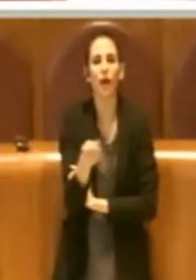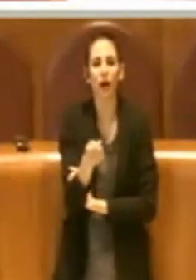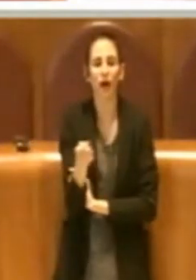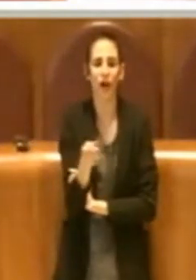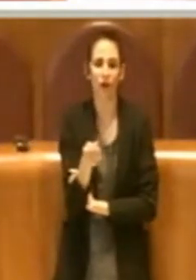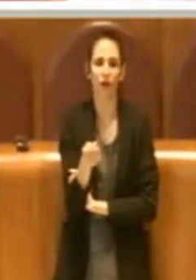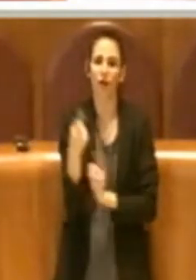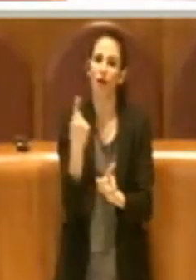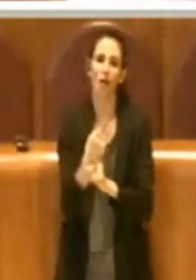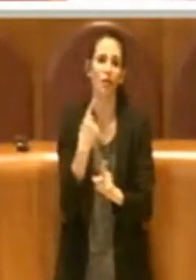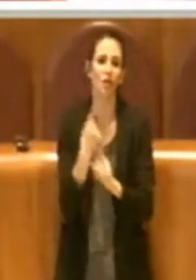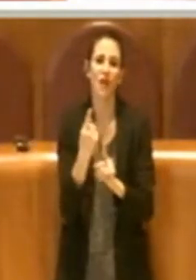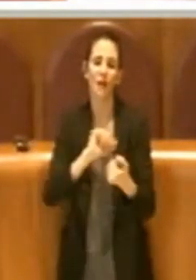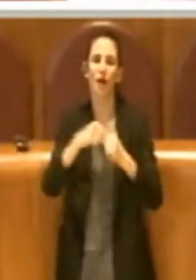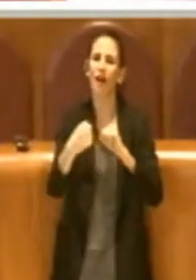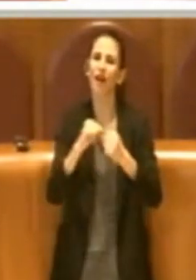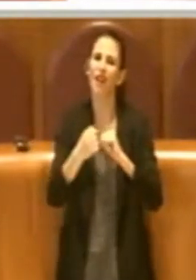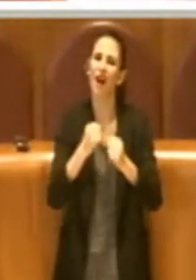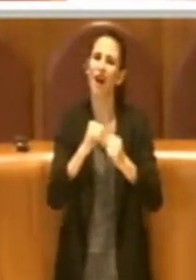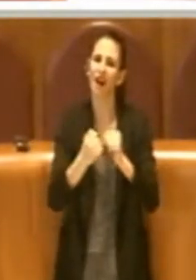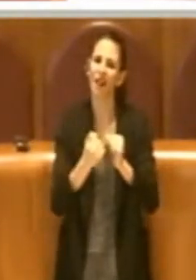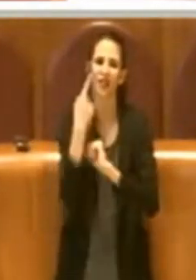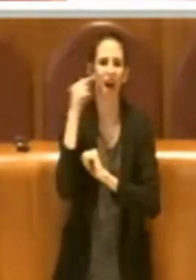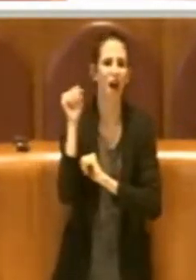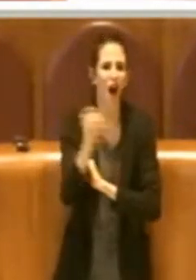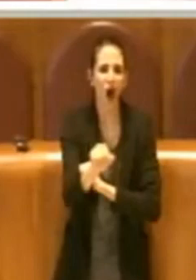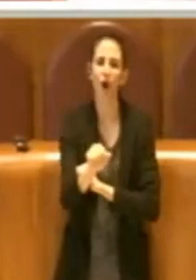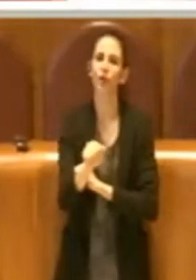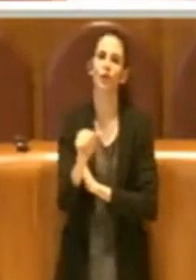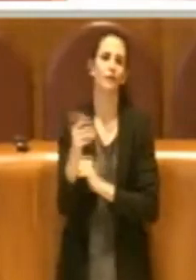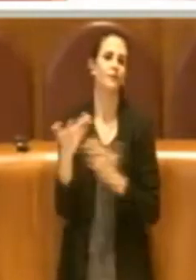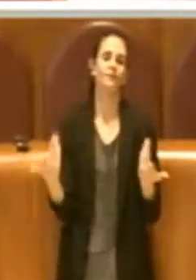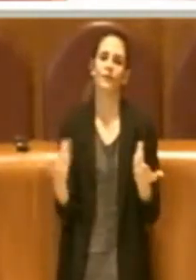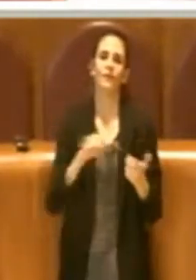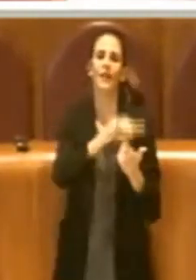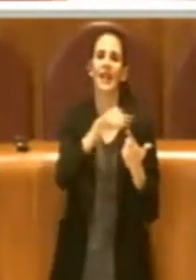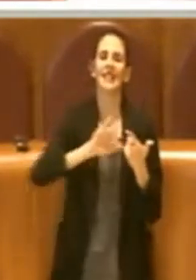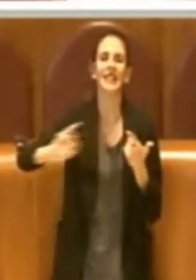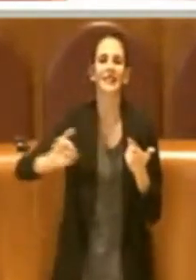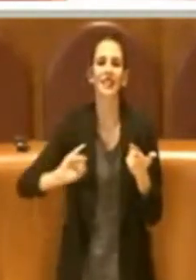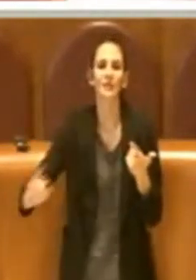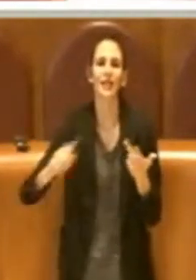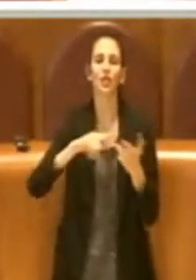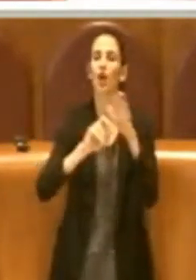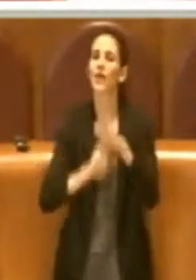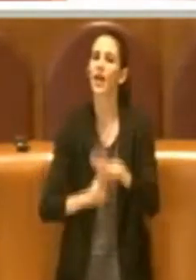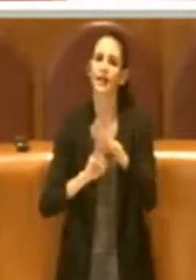contro questo mostro dell'odio, della discriminazione e del razzismo. Grazie.